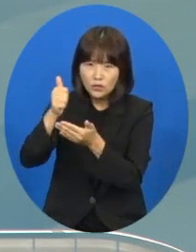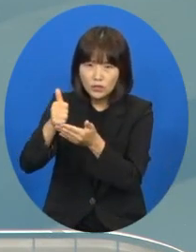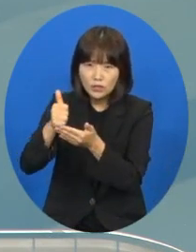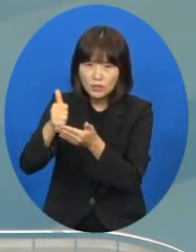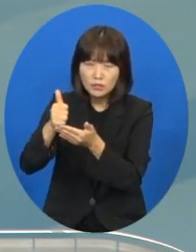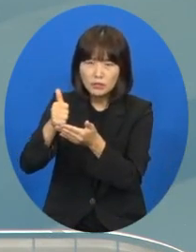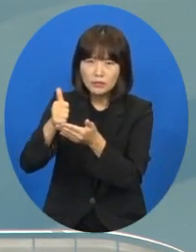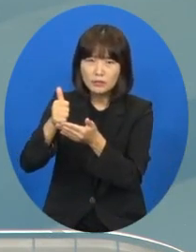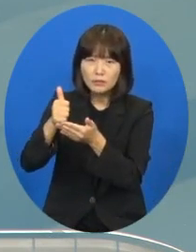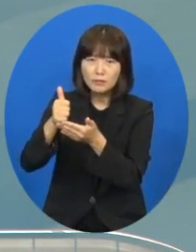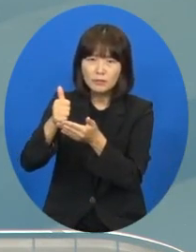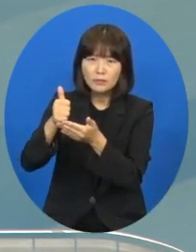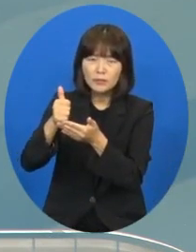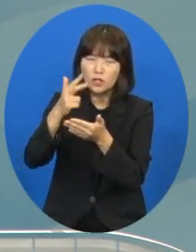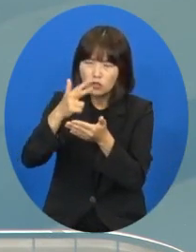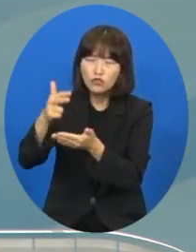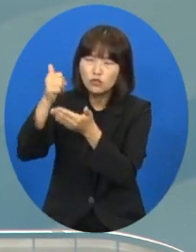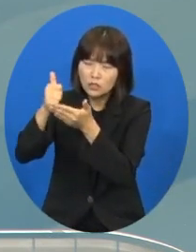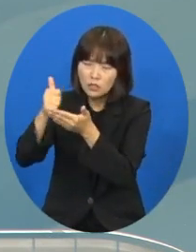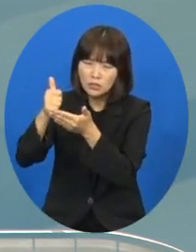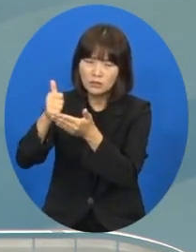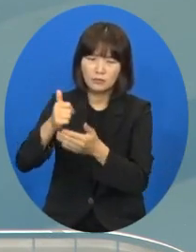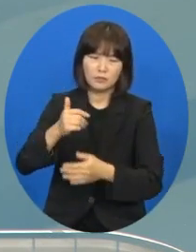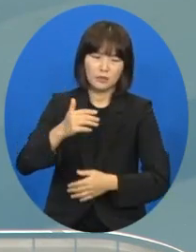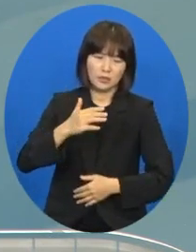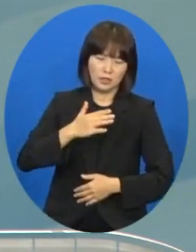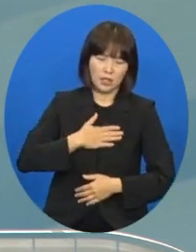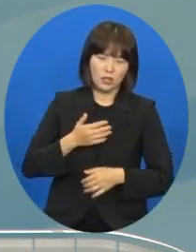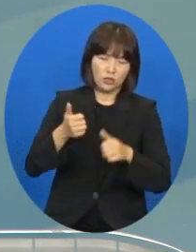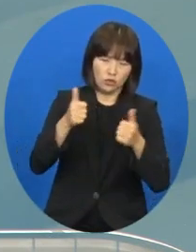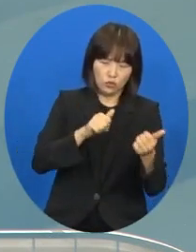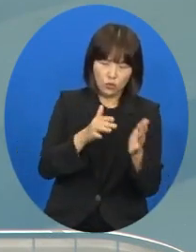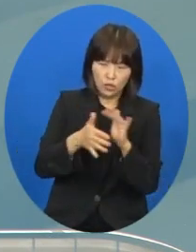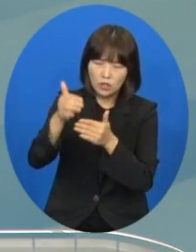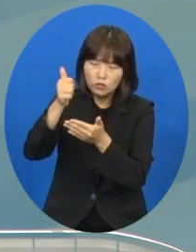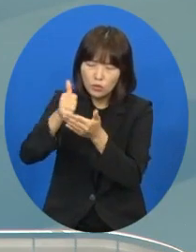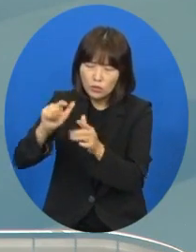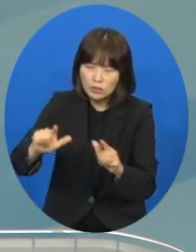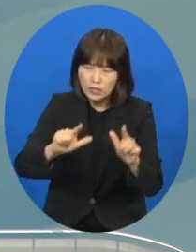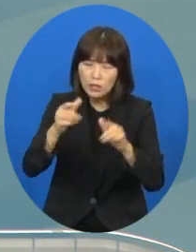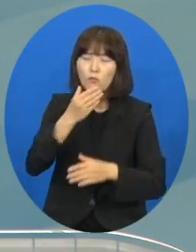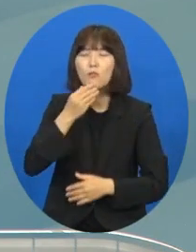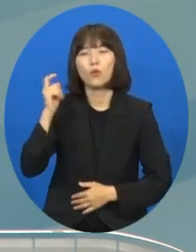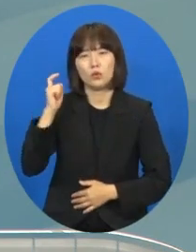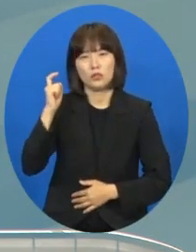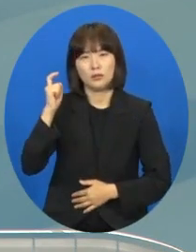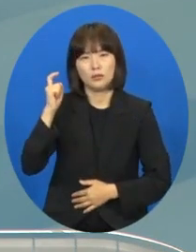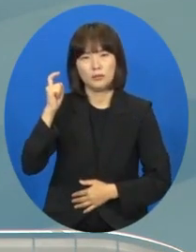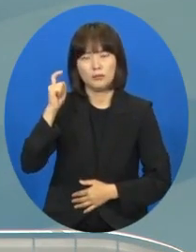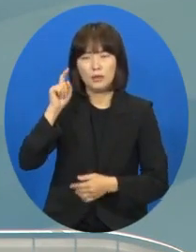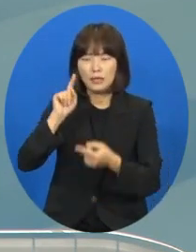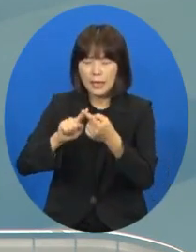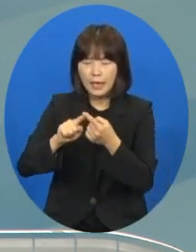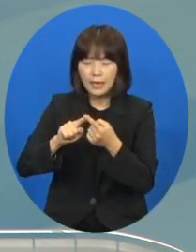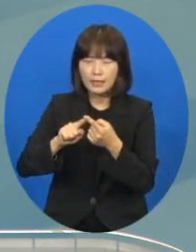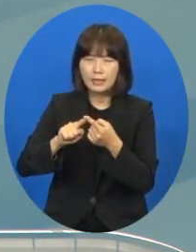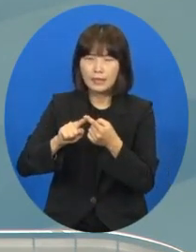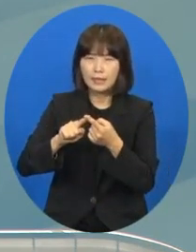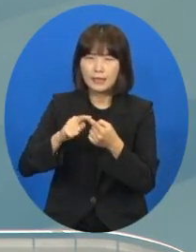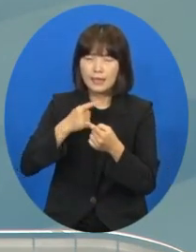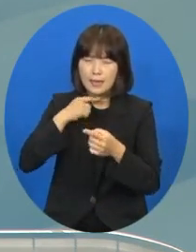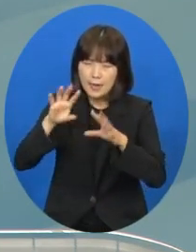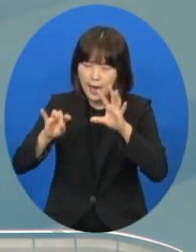주님이시다. 나는 죽고 예수로 사는 이 복음이다. 이 갈망이 예수님만 바라봐야